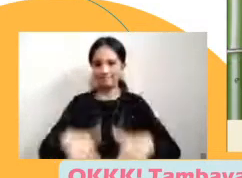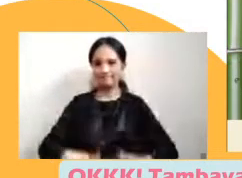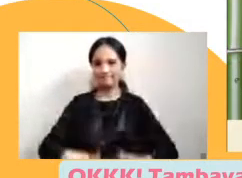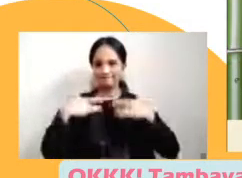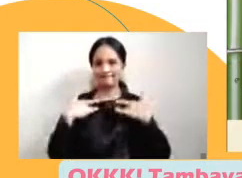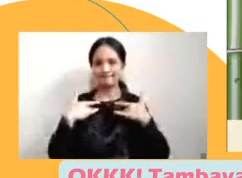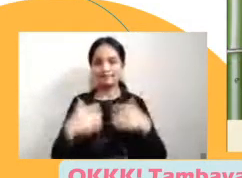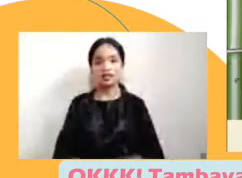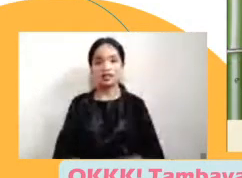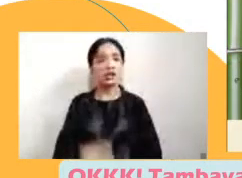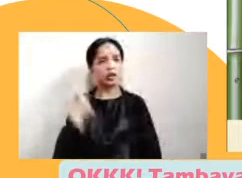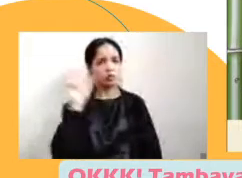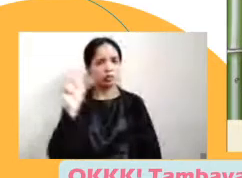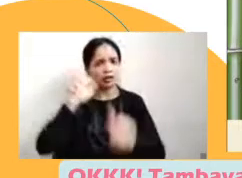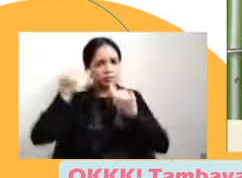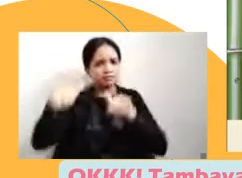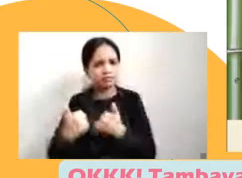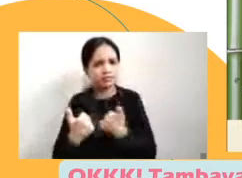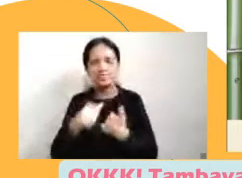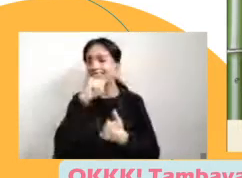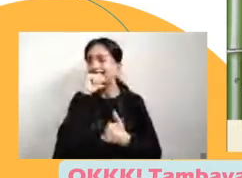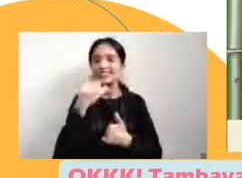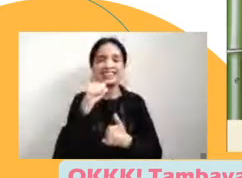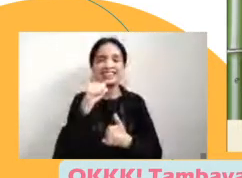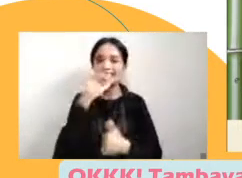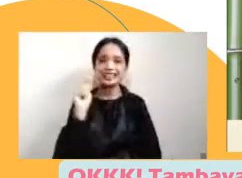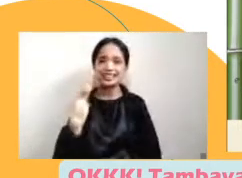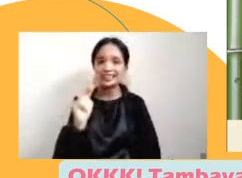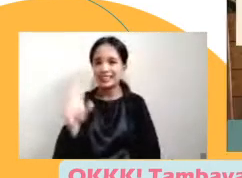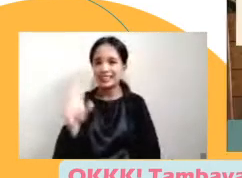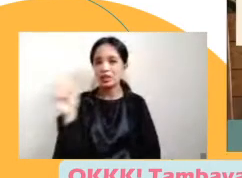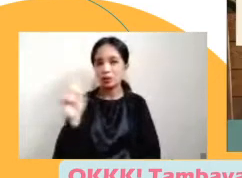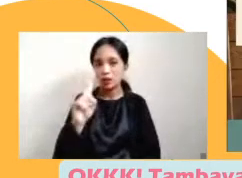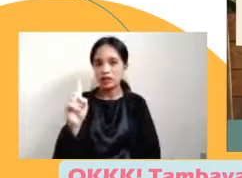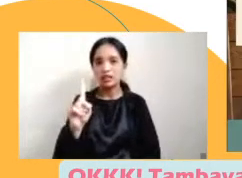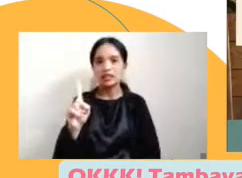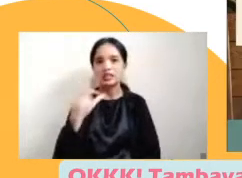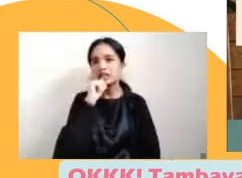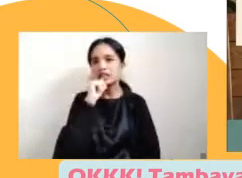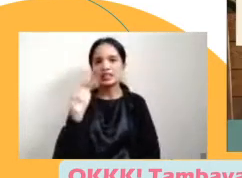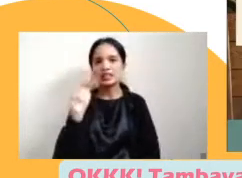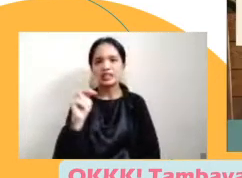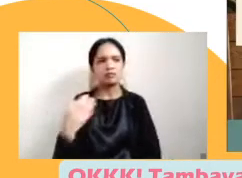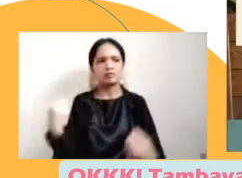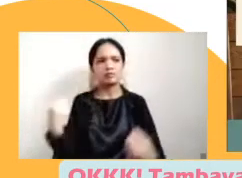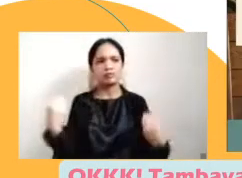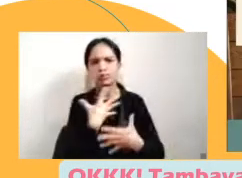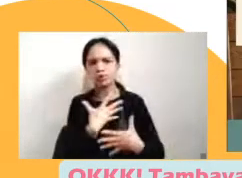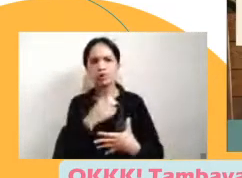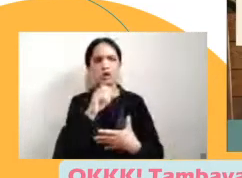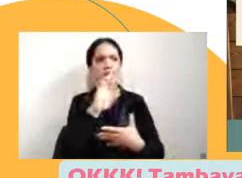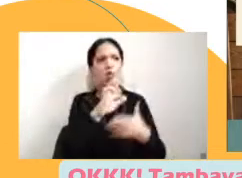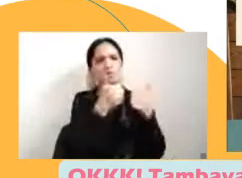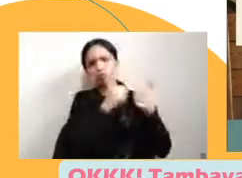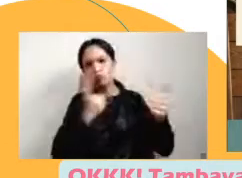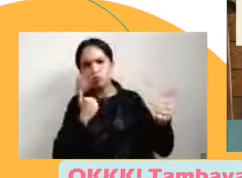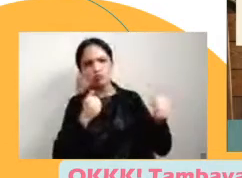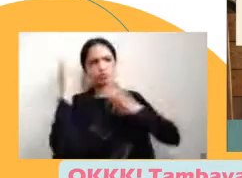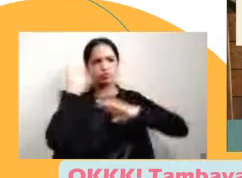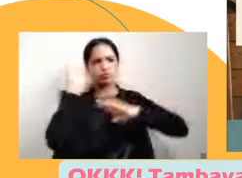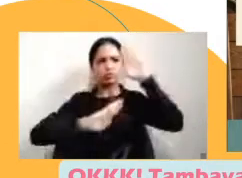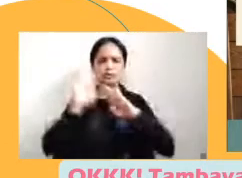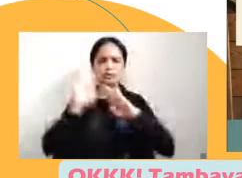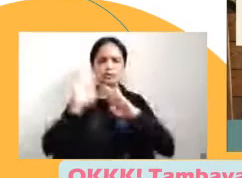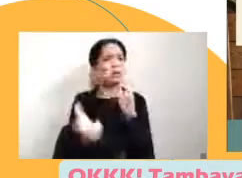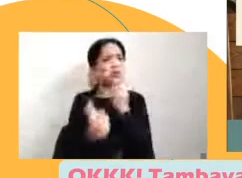mga pagsubok ay hindi natin kinakailangan iwasan or katakutan, no? So meron kasi, no, madalas sa